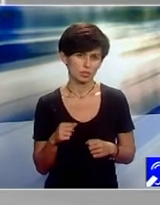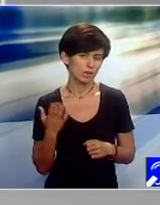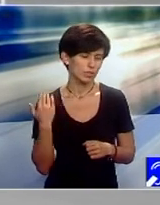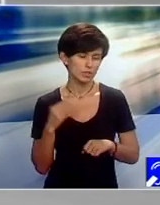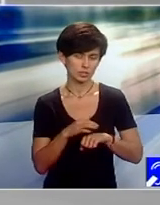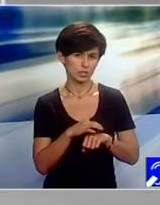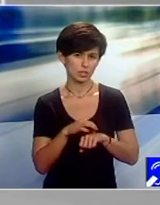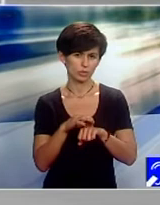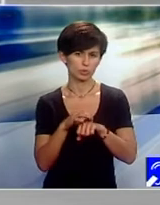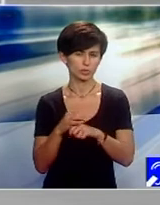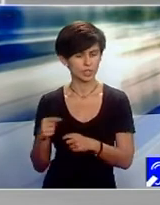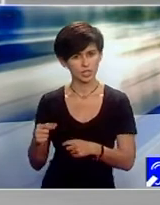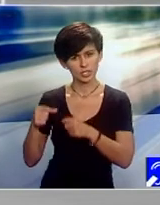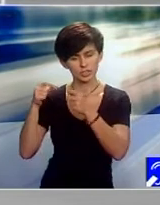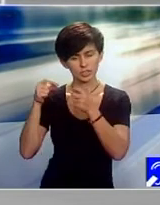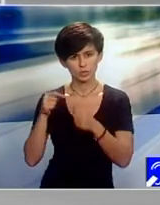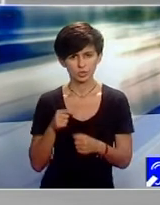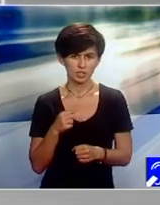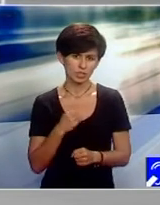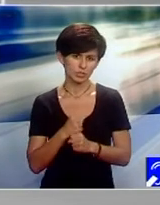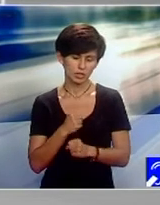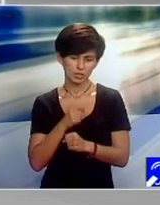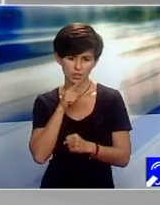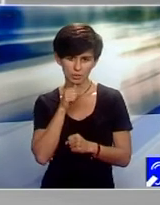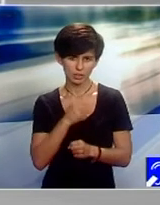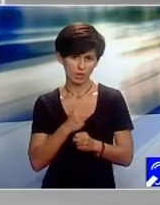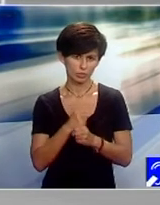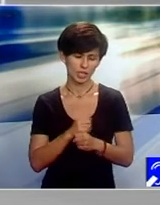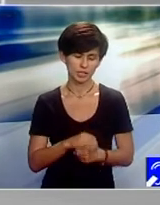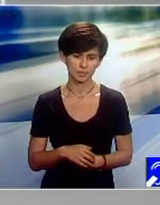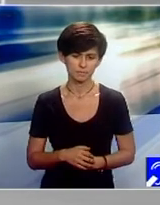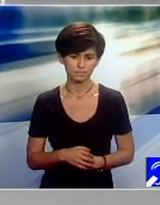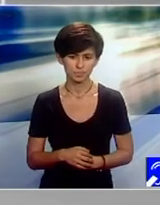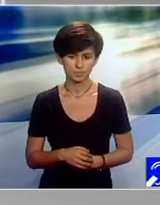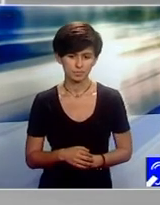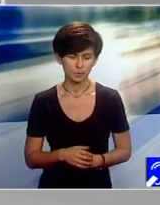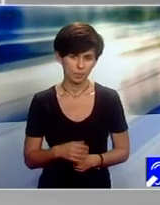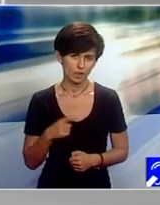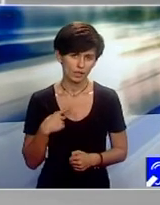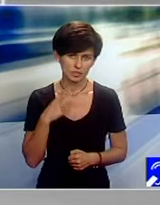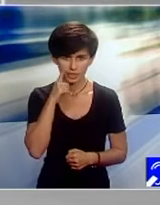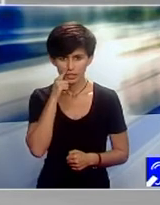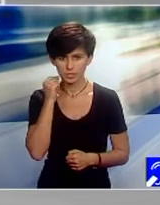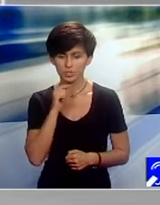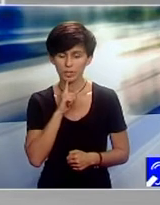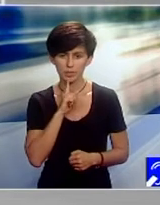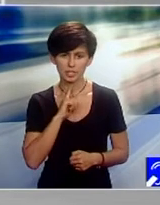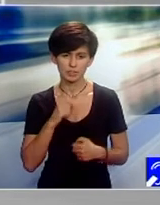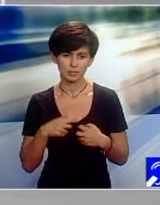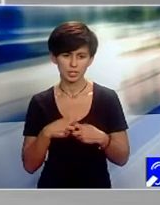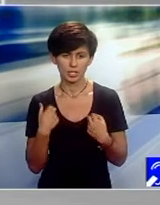în instituțiile pe care unde și-au desfășurat activitatea, dar și oameni simpli, fără studii superioare